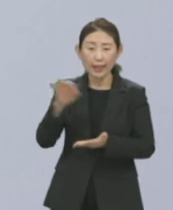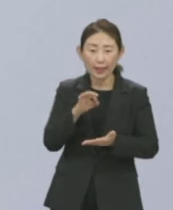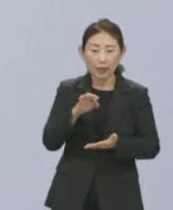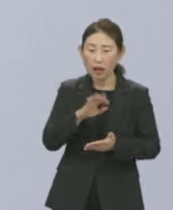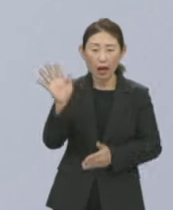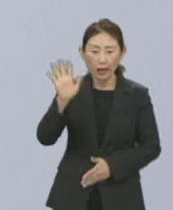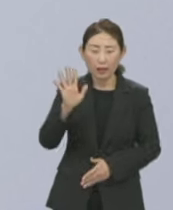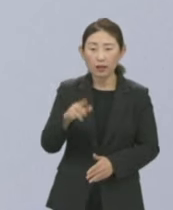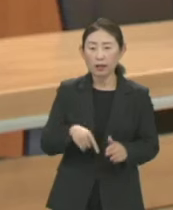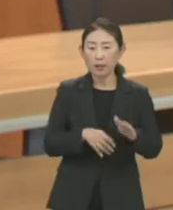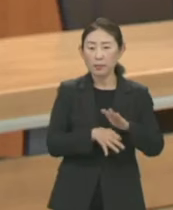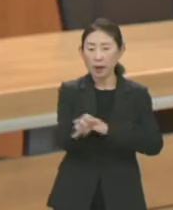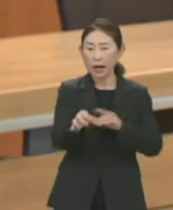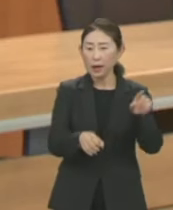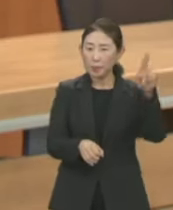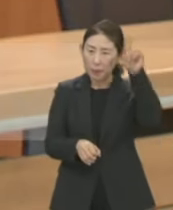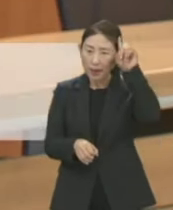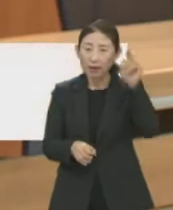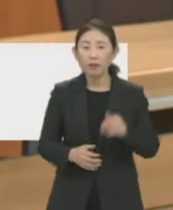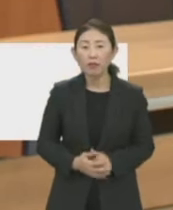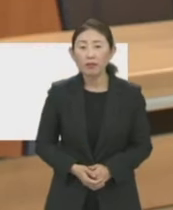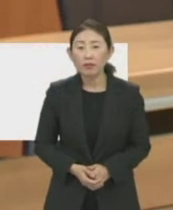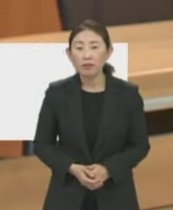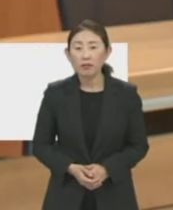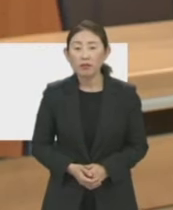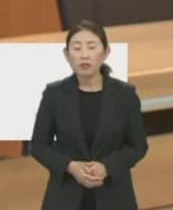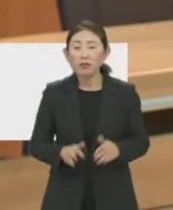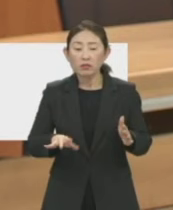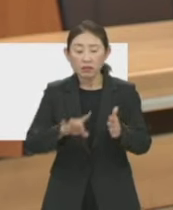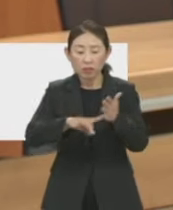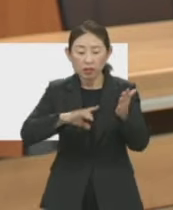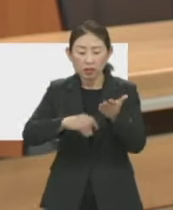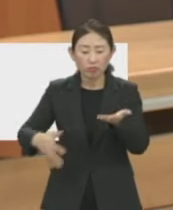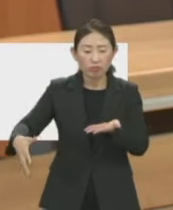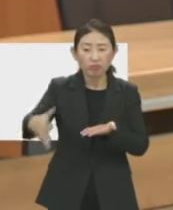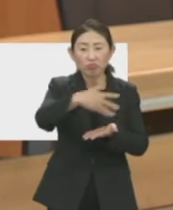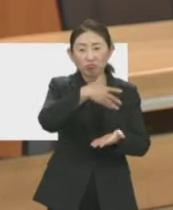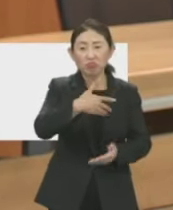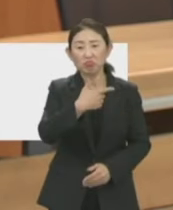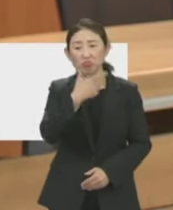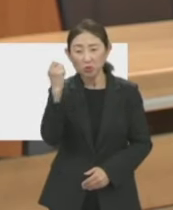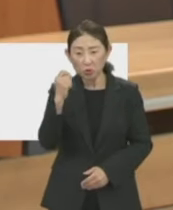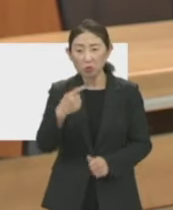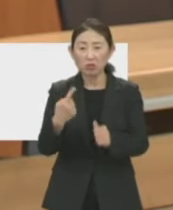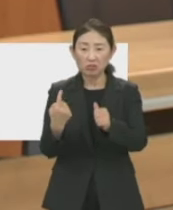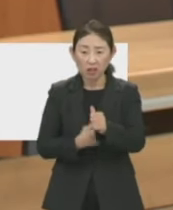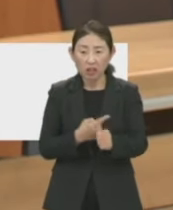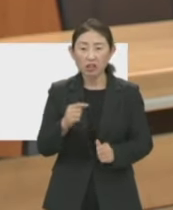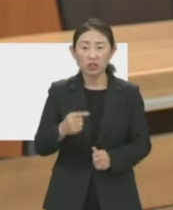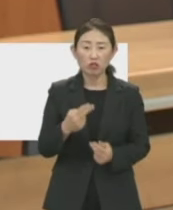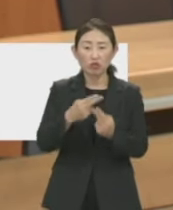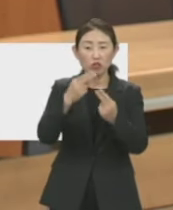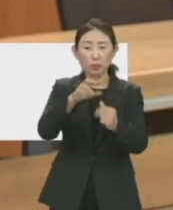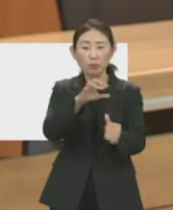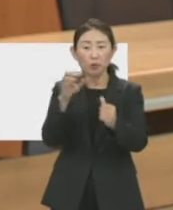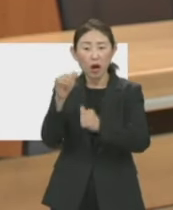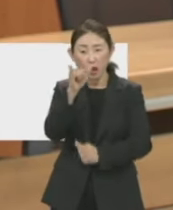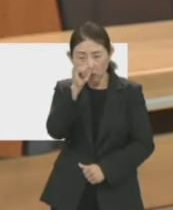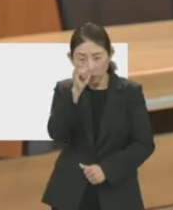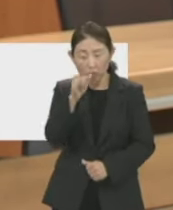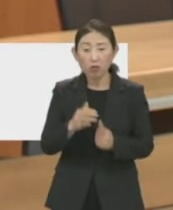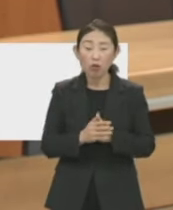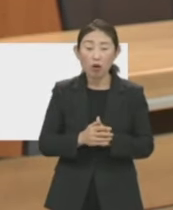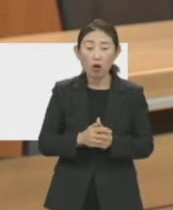합니다. 세수 부족을 기금 활용 등으로 운영하고 있는데 추가로 무상교육도 지방교육청에서 부담하게